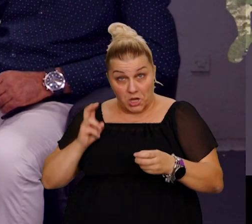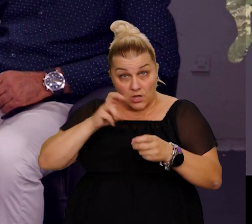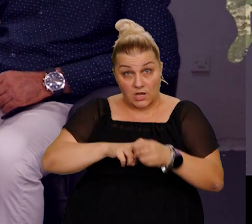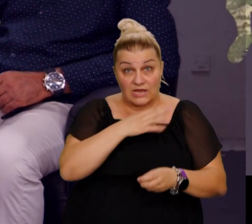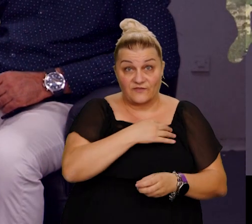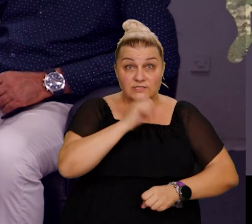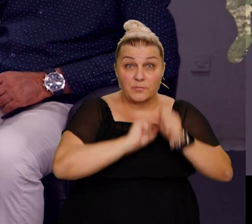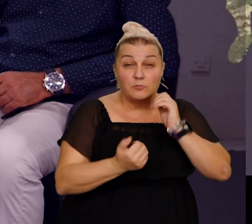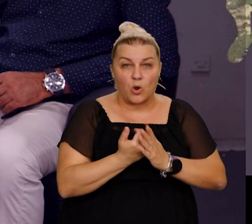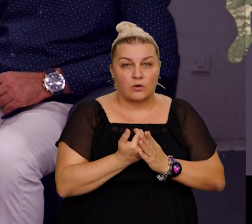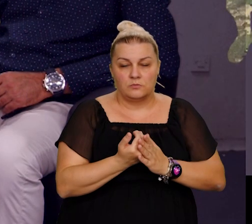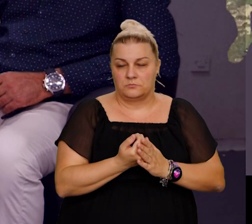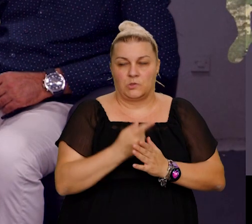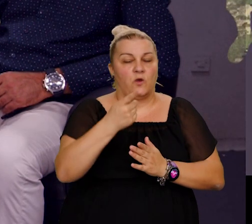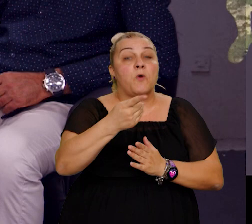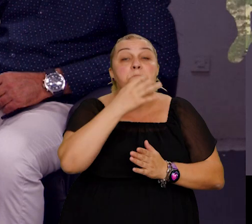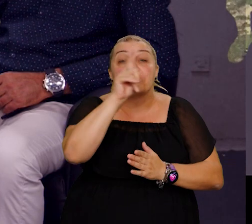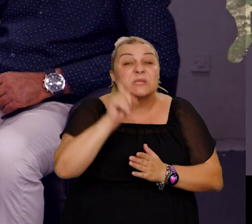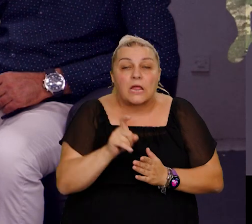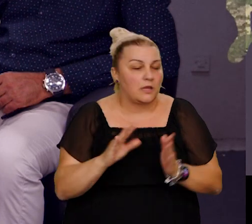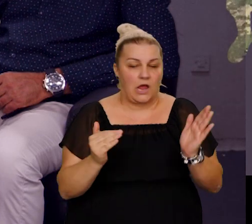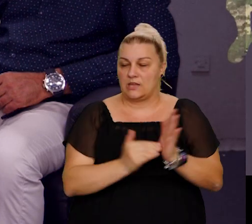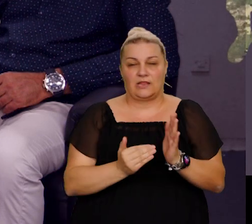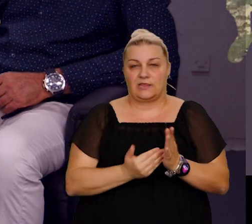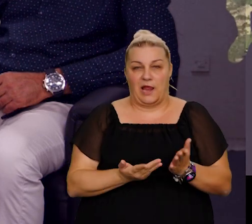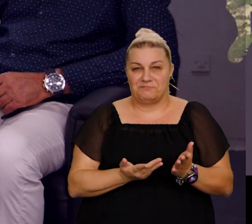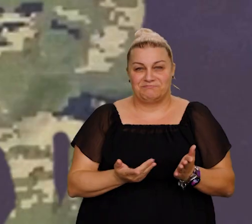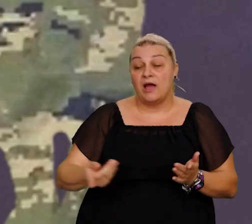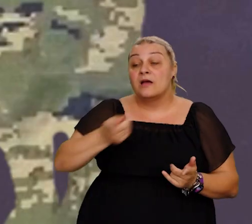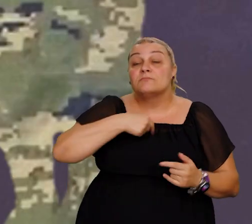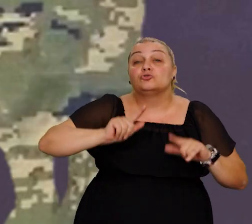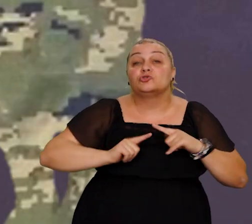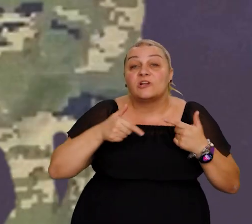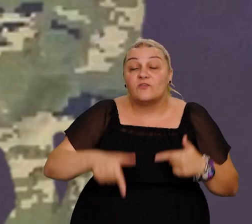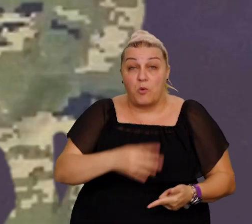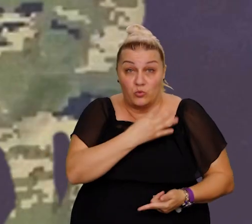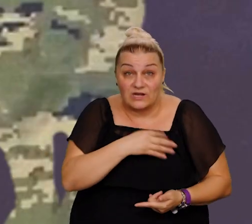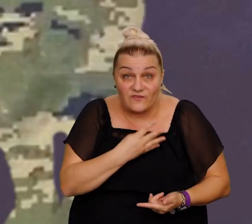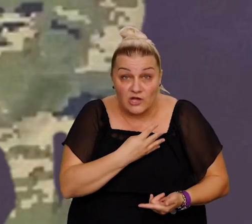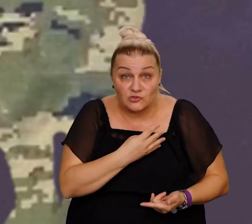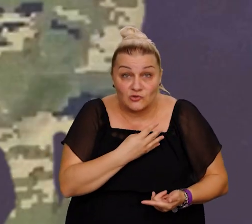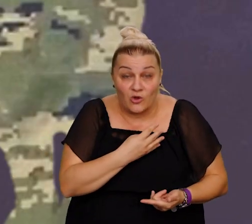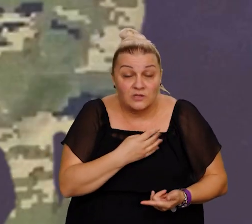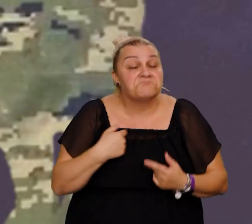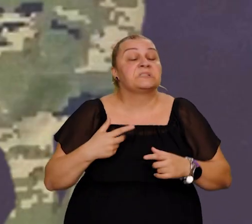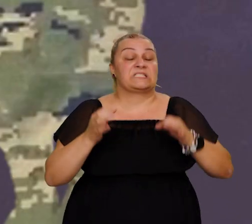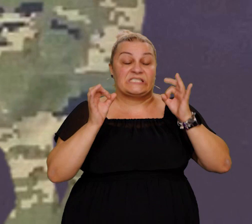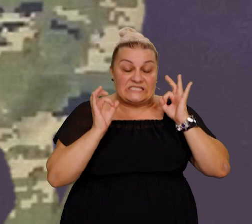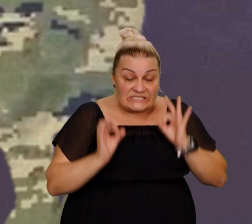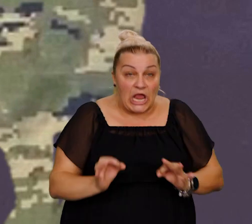Bošnjacima? To su pitanja koja se ne trebaju postavljati. Mi koji živimo u Republici Hrvatskoj,